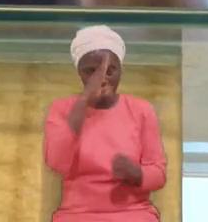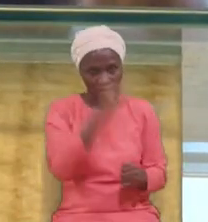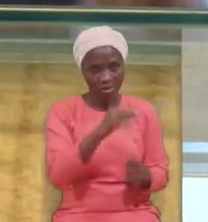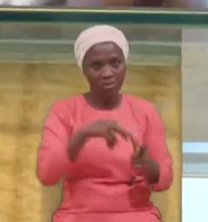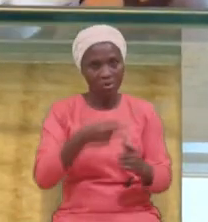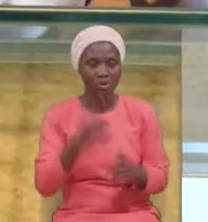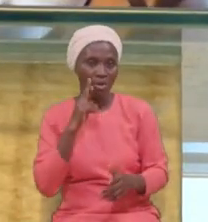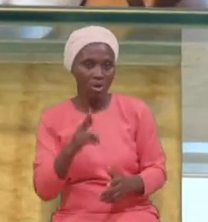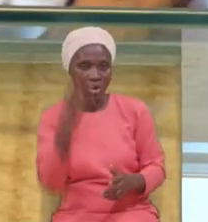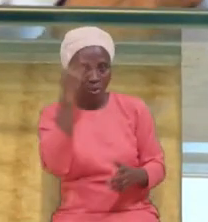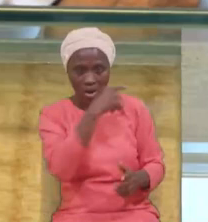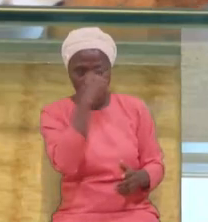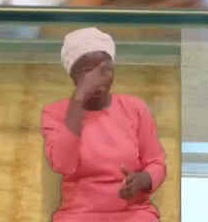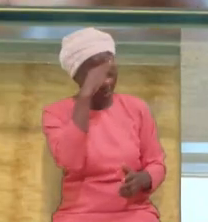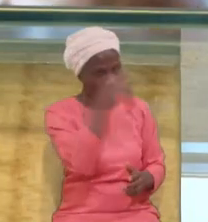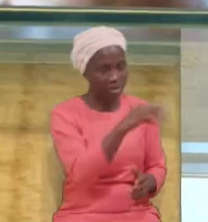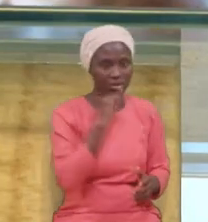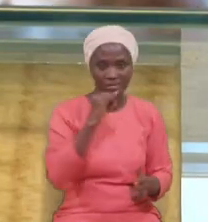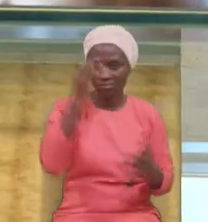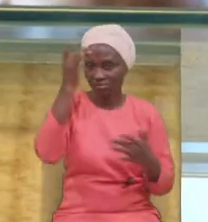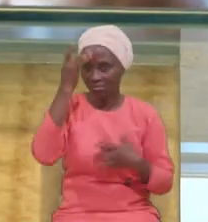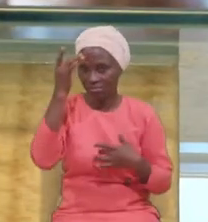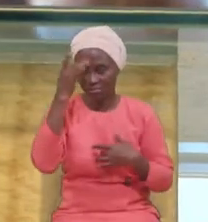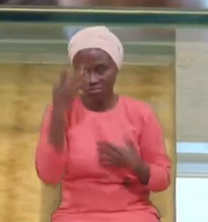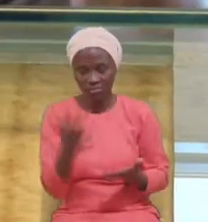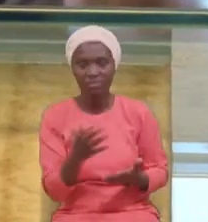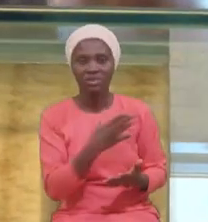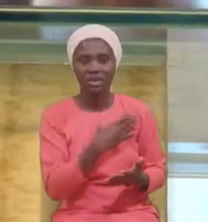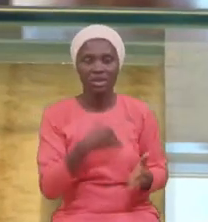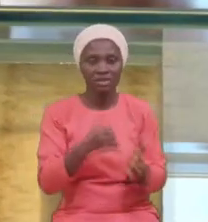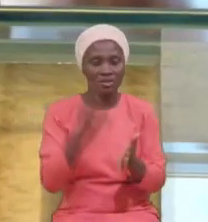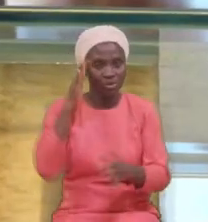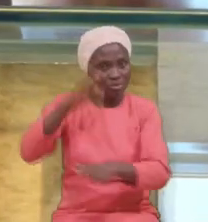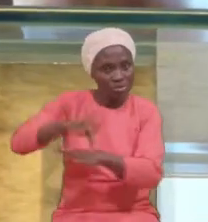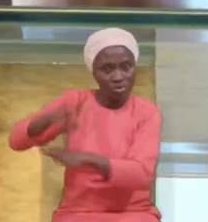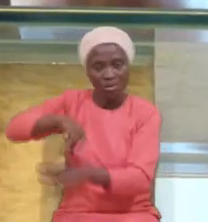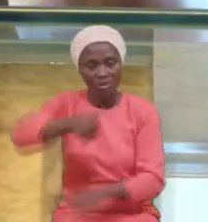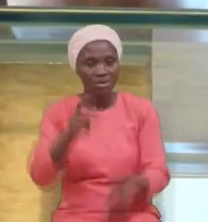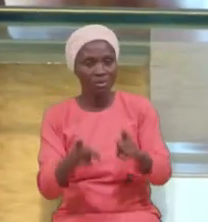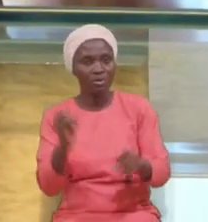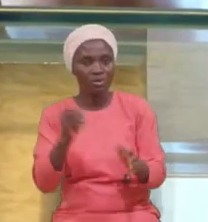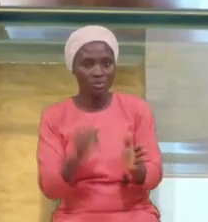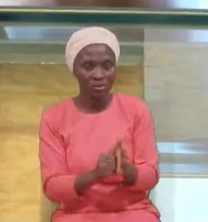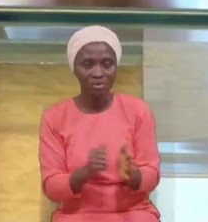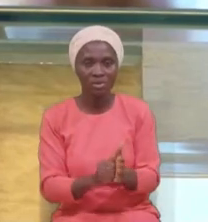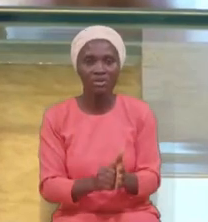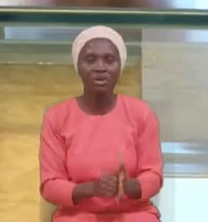lui. Le mari ne peut pas être avec elle. Les enfants ne peuvent pas être avec lui. C'est